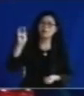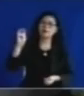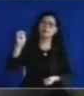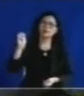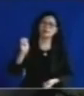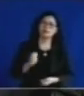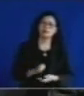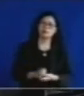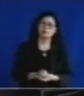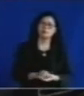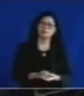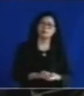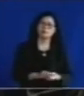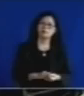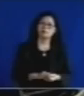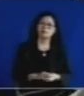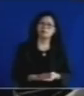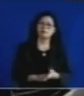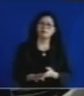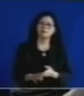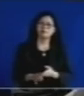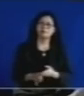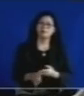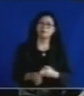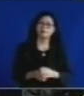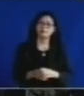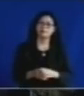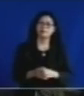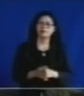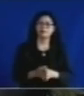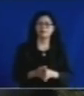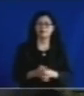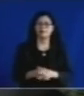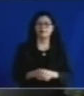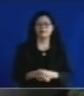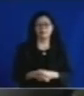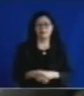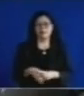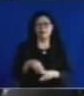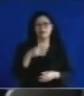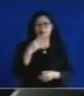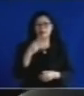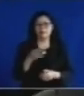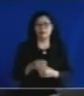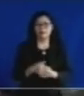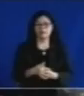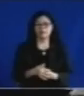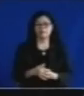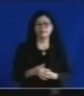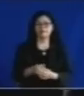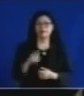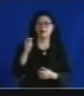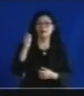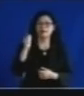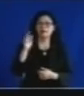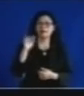kasih. Masih perlu ditambahkan Bapak, masih ada waktu 29 detik, silakan. Terima kasih. Masalah tarif, tentang masalah itu